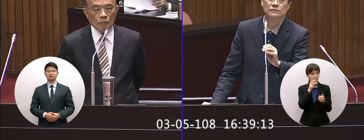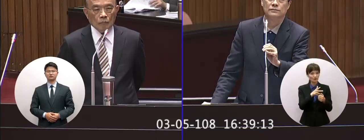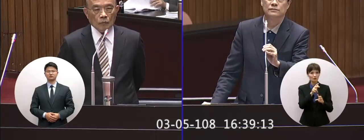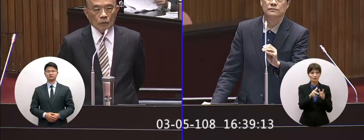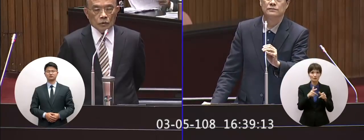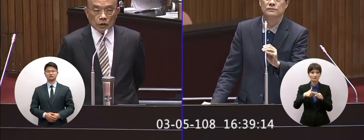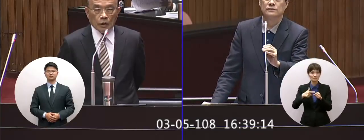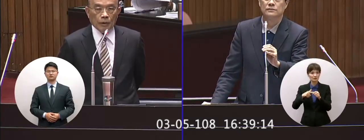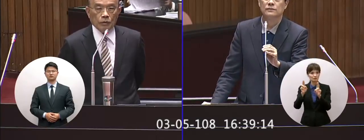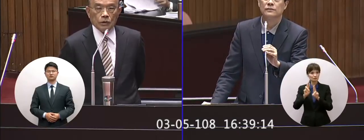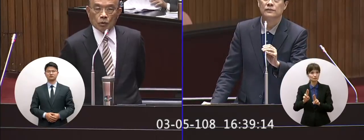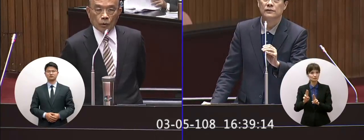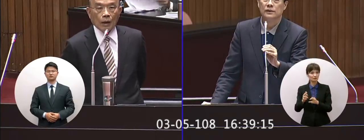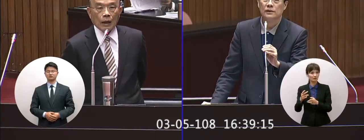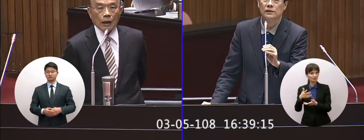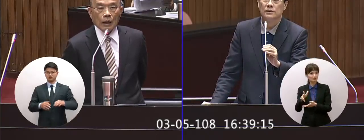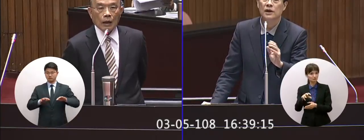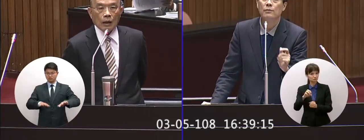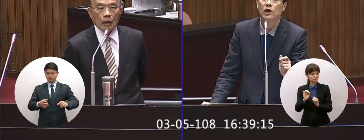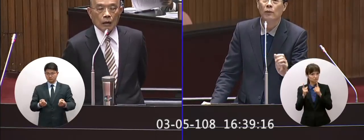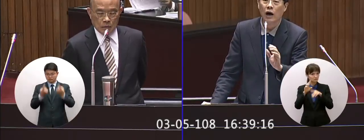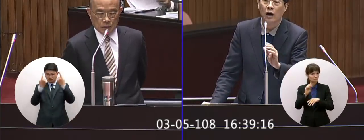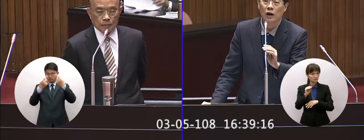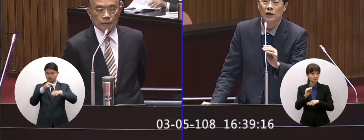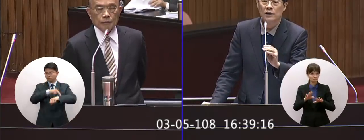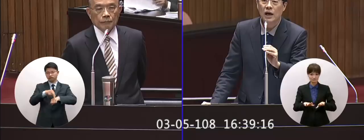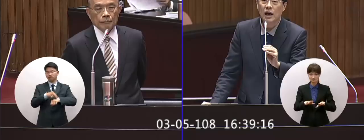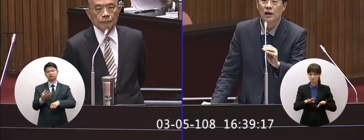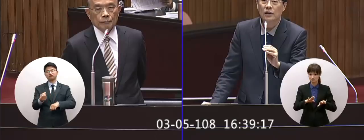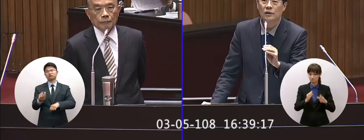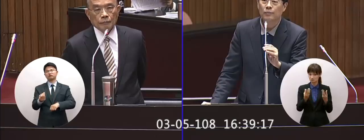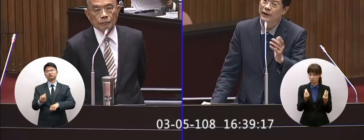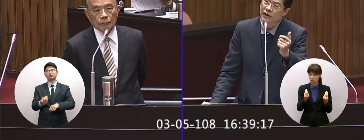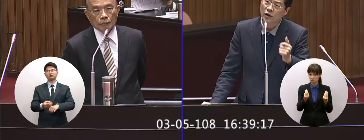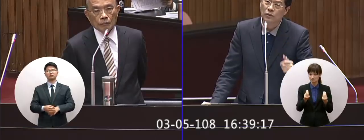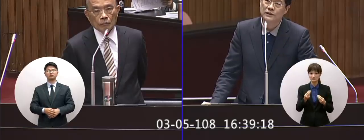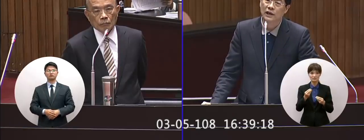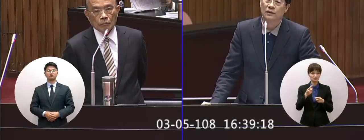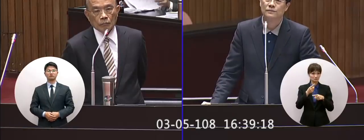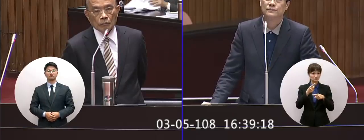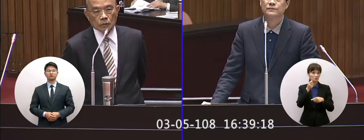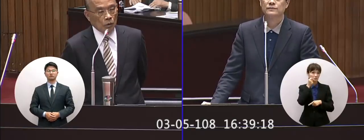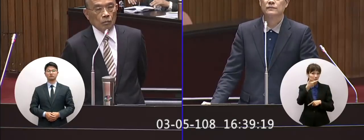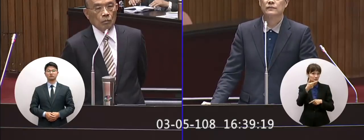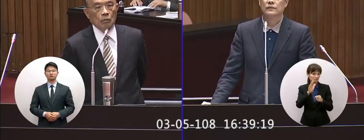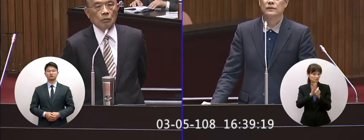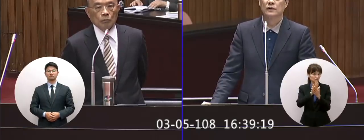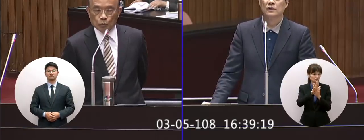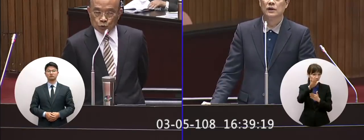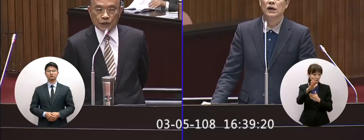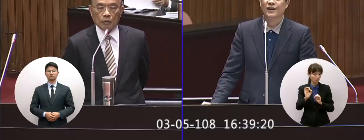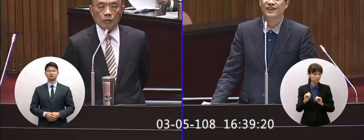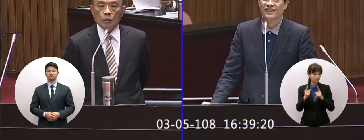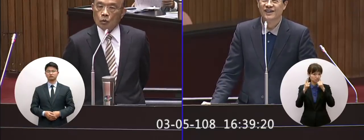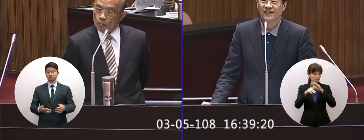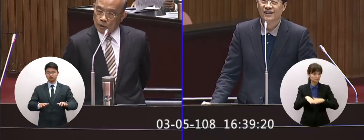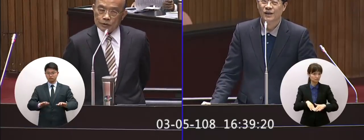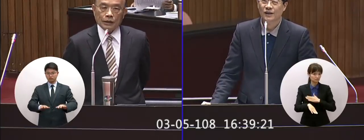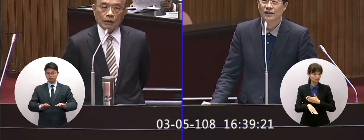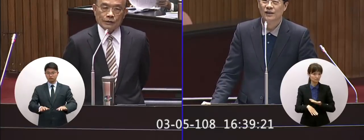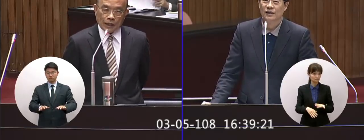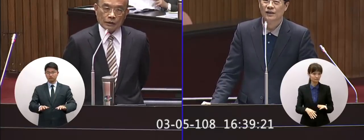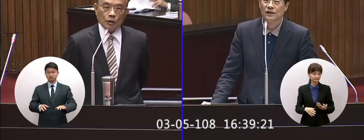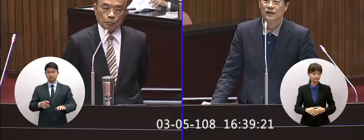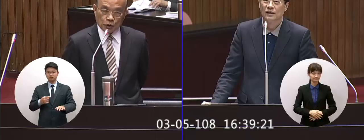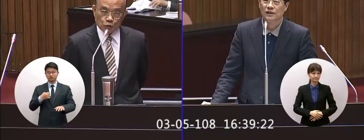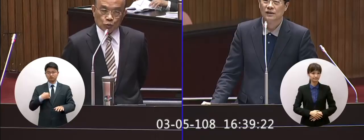涨？ 现在没有这个规划。 现在没有吧？哈，那半年以后会涨？ 这个目前我没